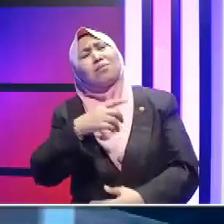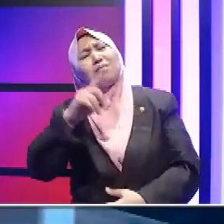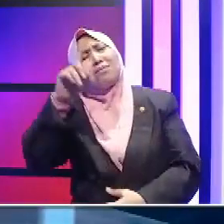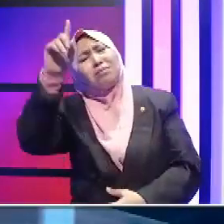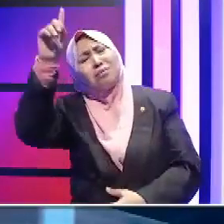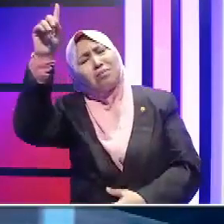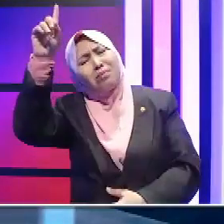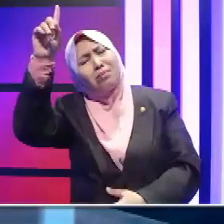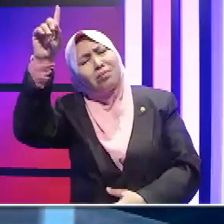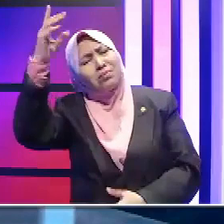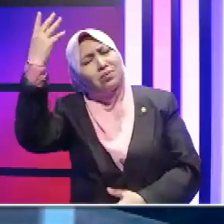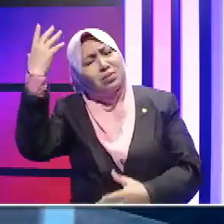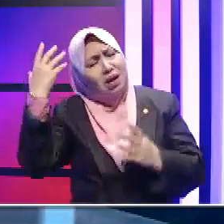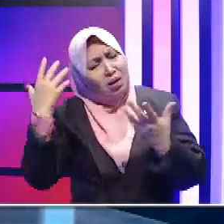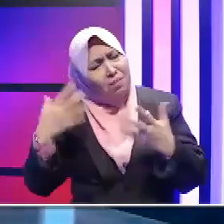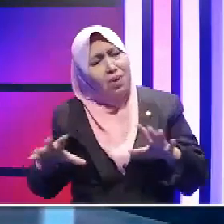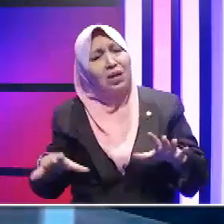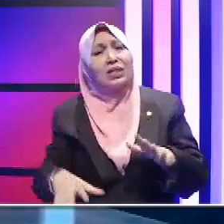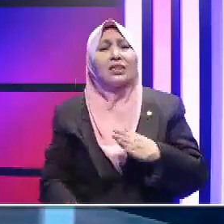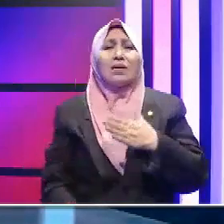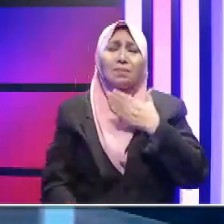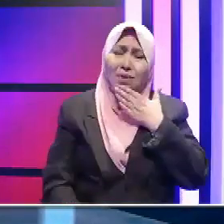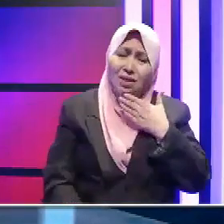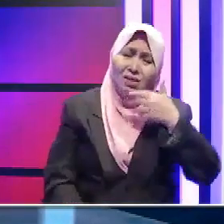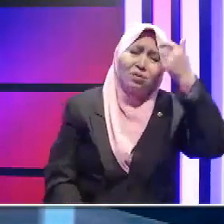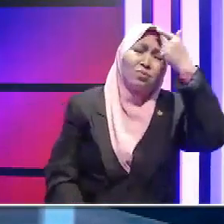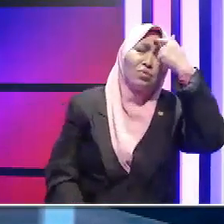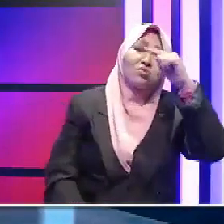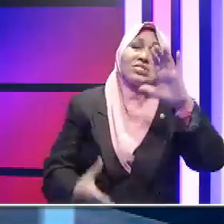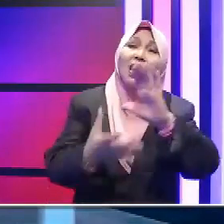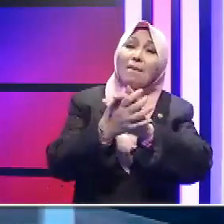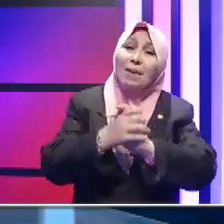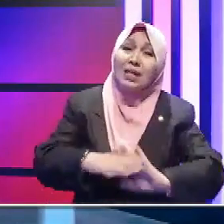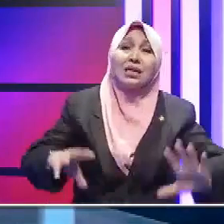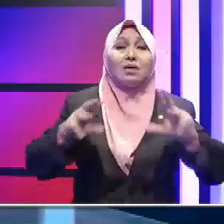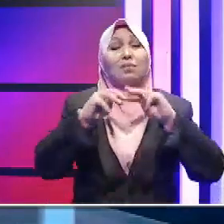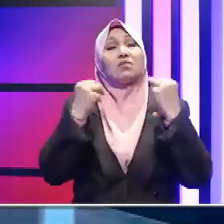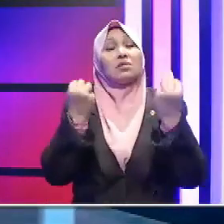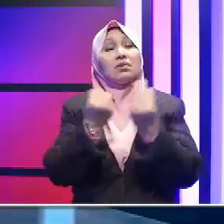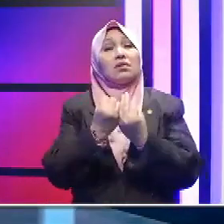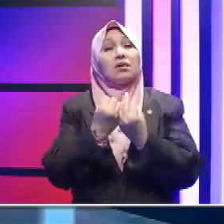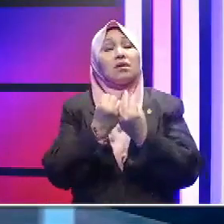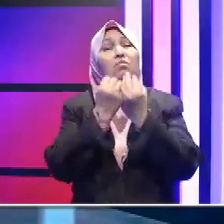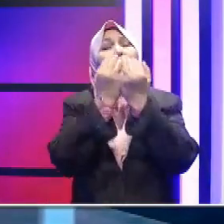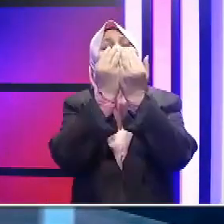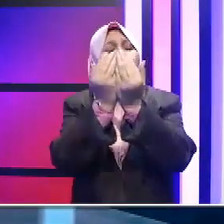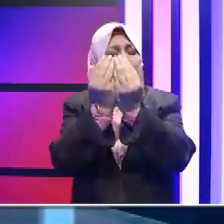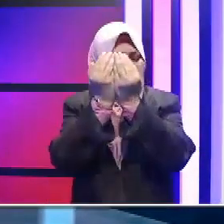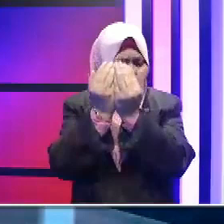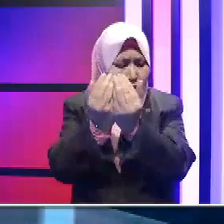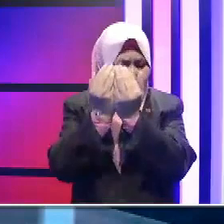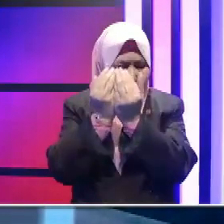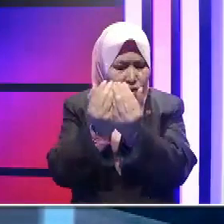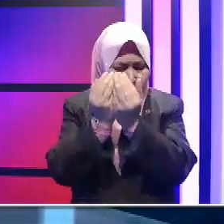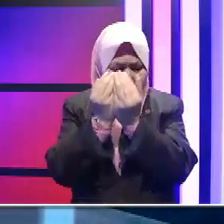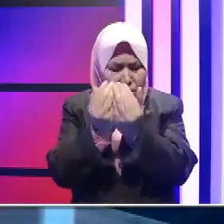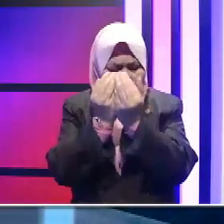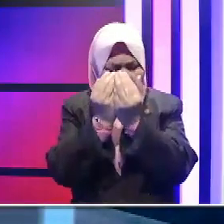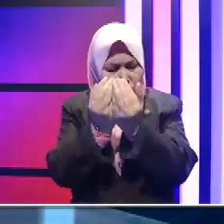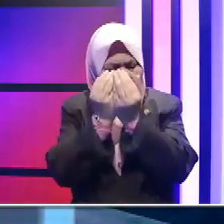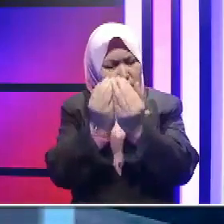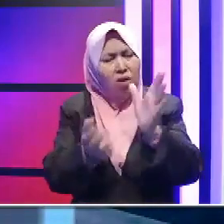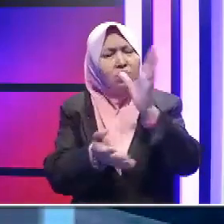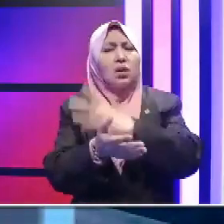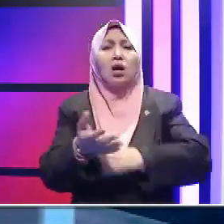yang dia telah melakukan yang terbaik untuk selamatkan kaumnya Baginda berdoa yang direkam dan diabadikan dalam